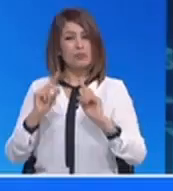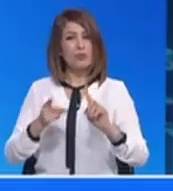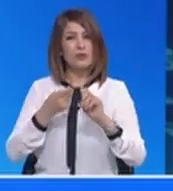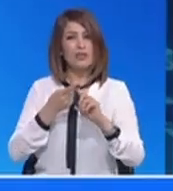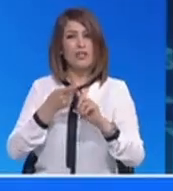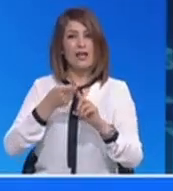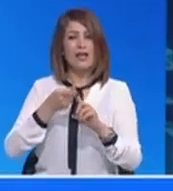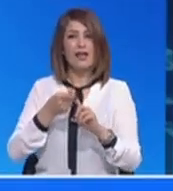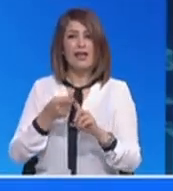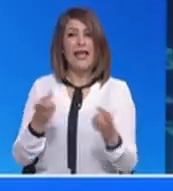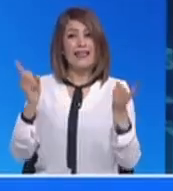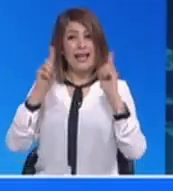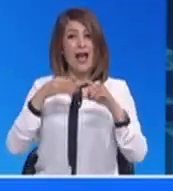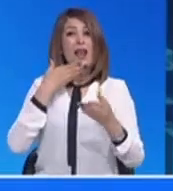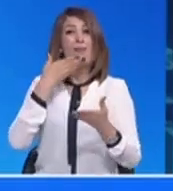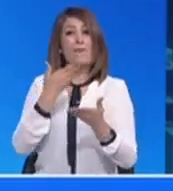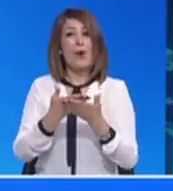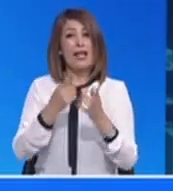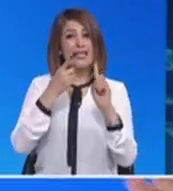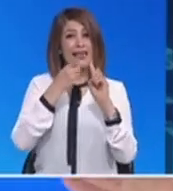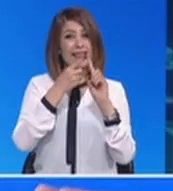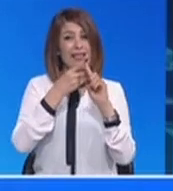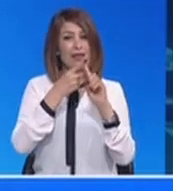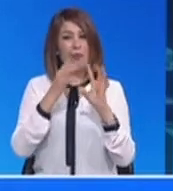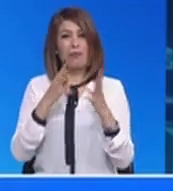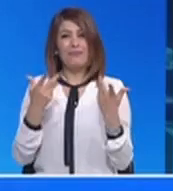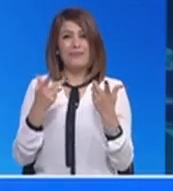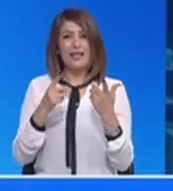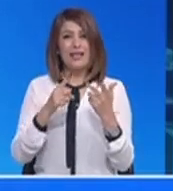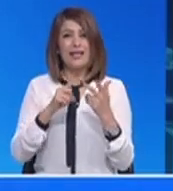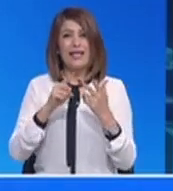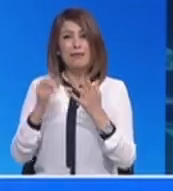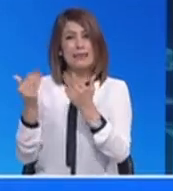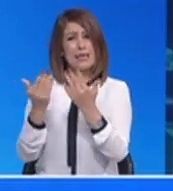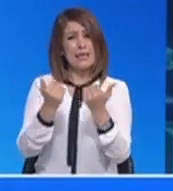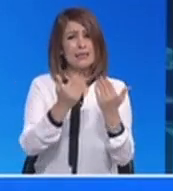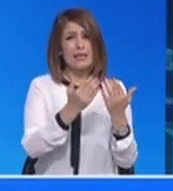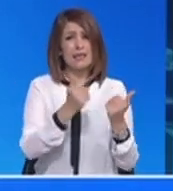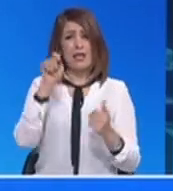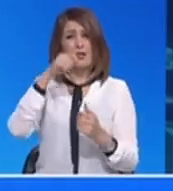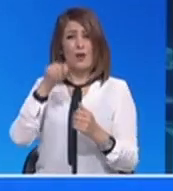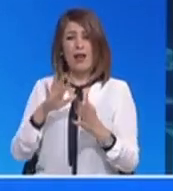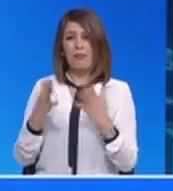الموعد فين المهم عندنا الخمس السيد النجمه الاسلاميه وحتى من من